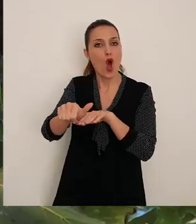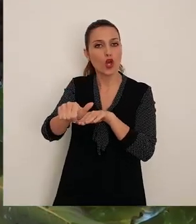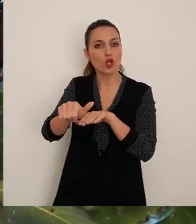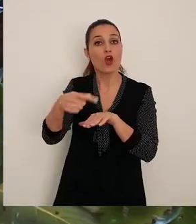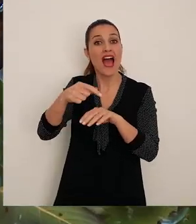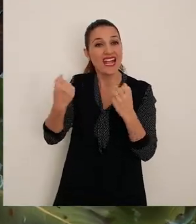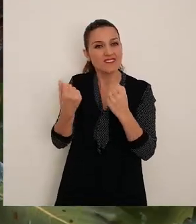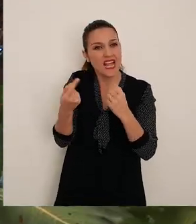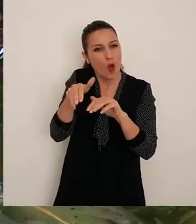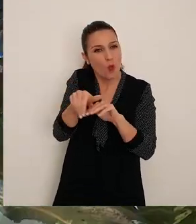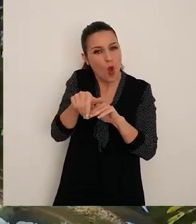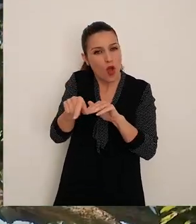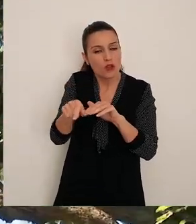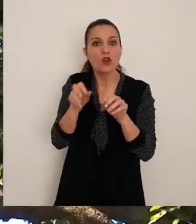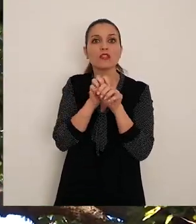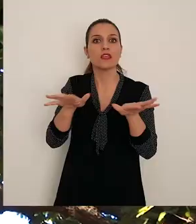Salento.